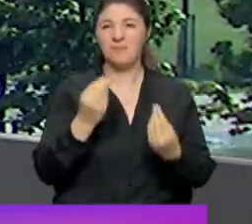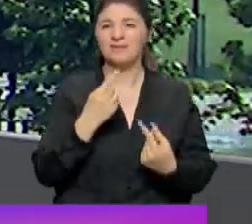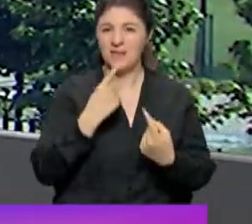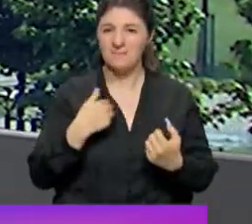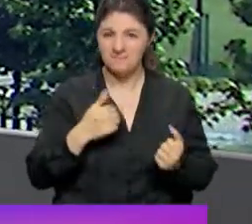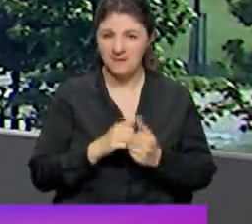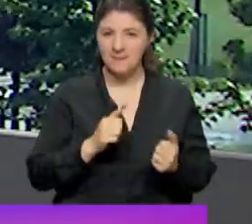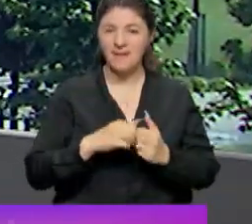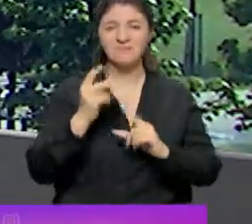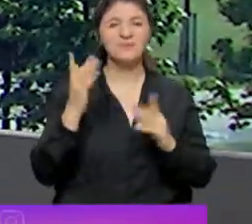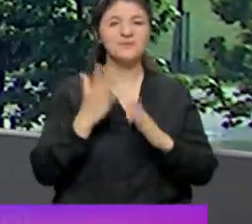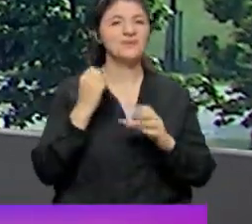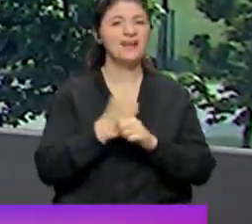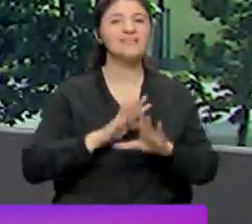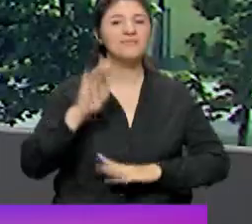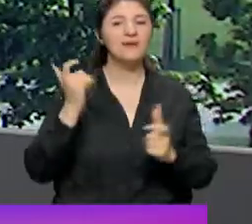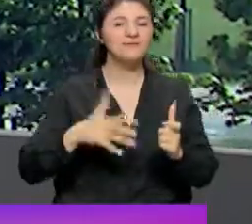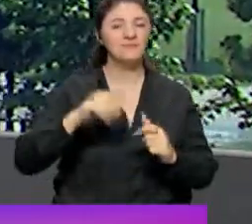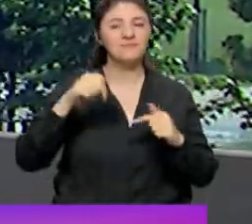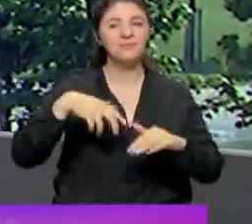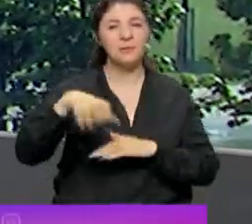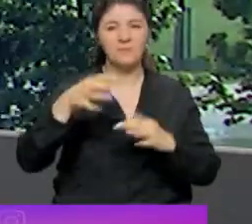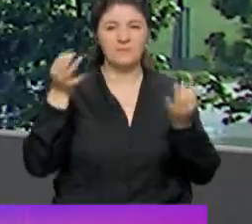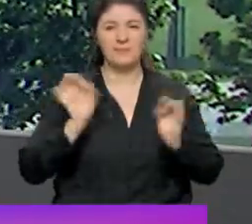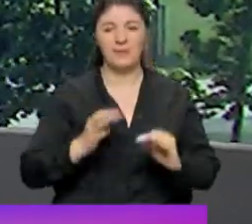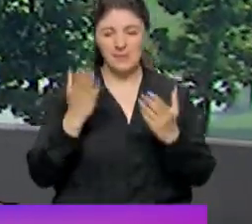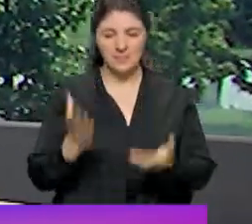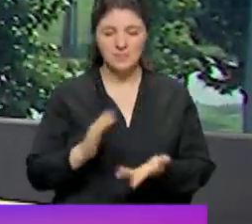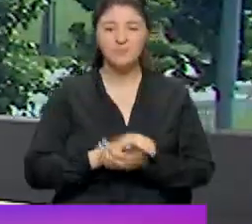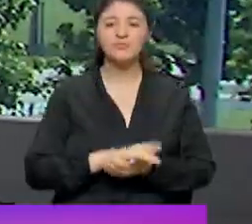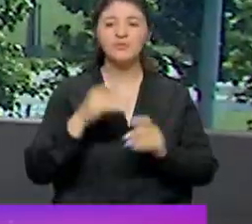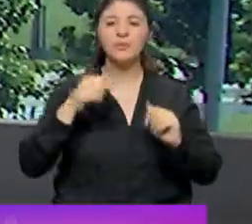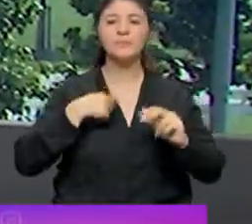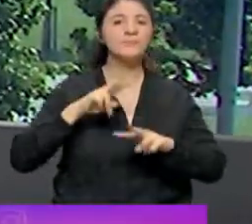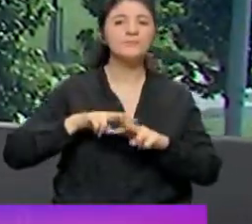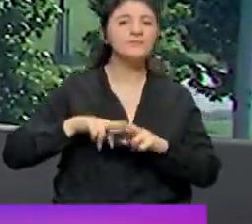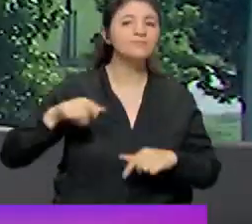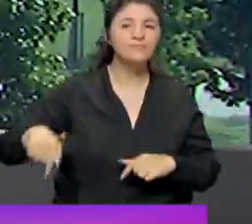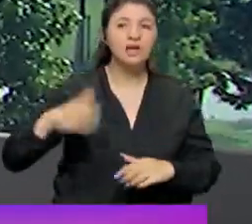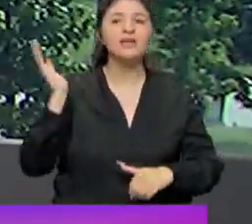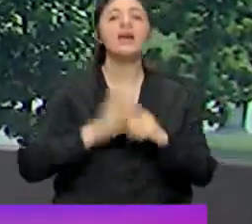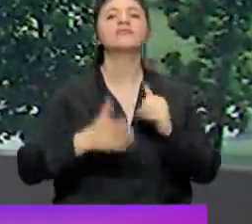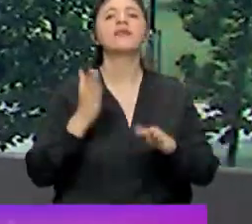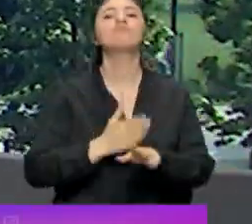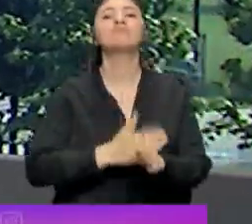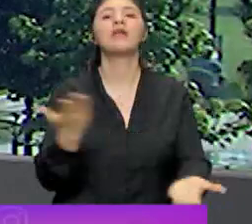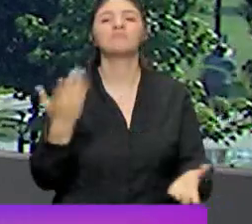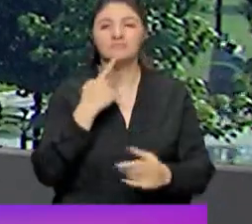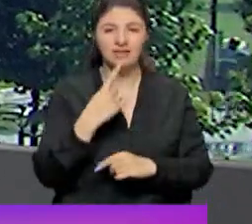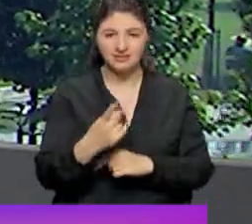dileklerimle İsmail Küçükkaya demokrasi meydanın bu kuşağını başlatıyorum bugünkü etiketimiz yassah Hemşerim